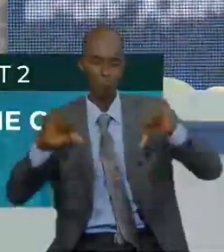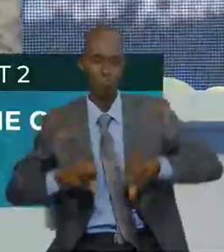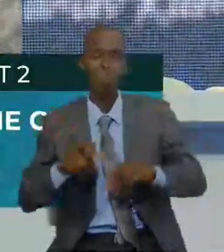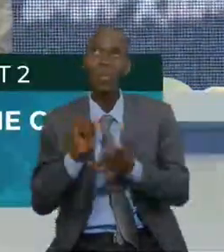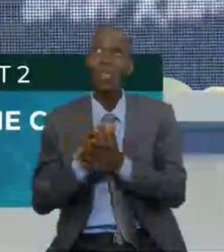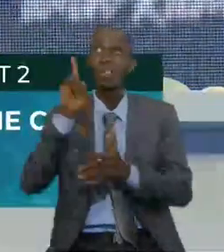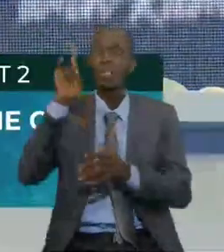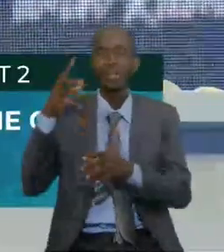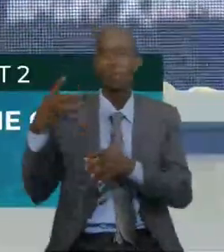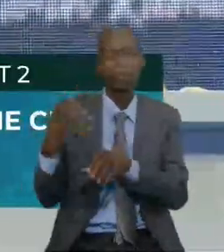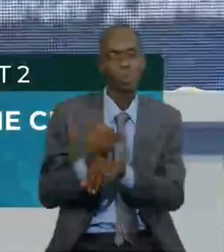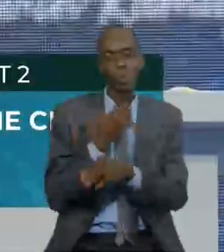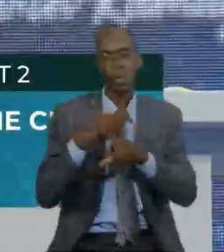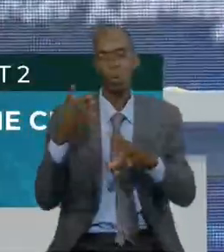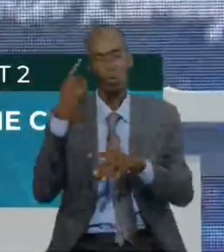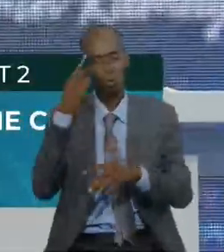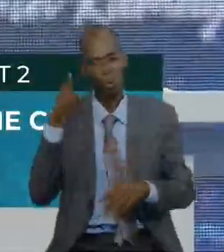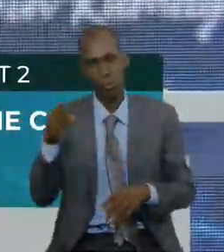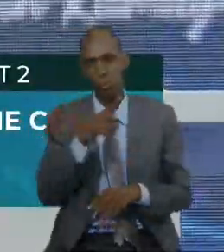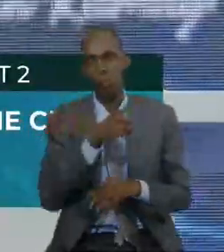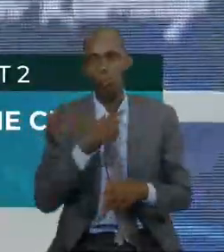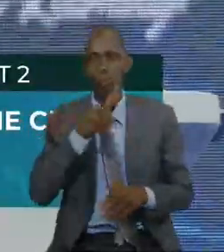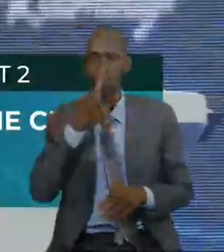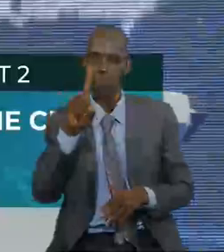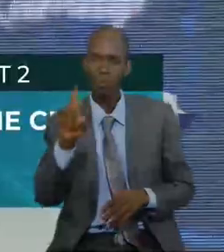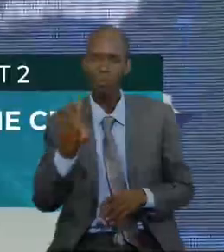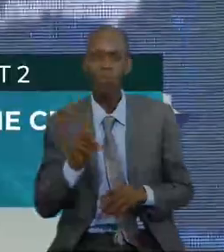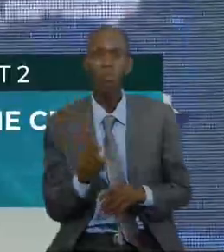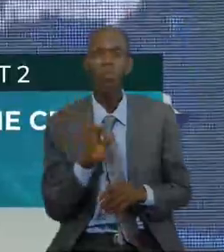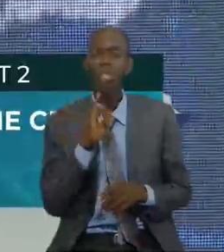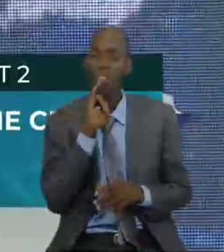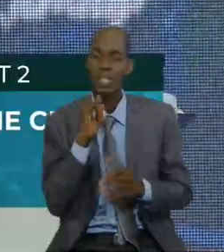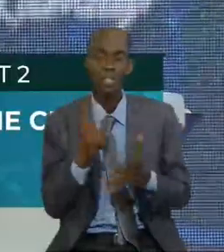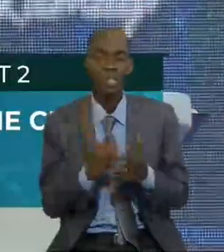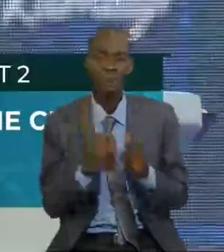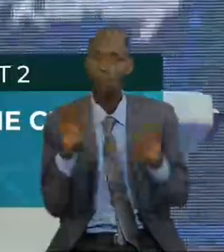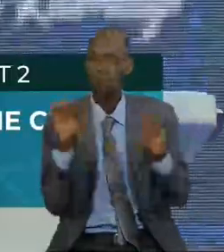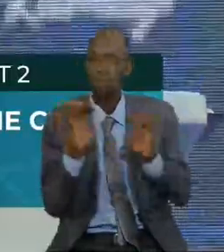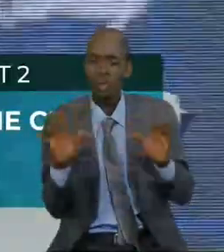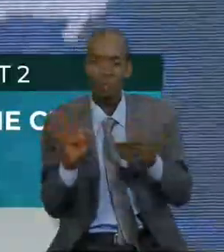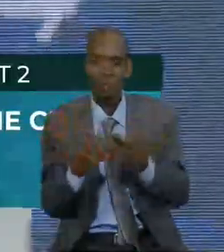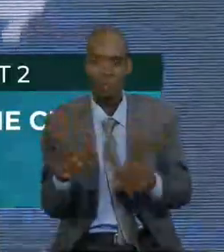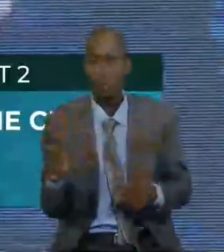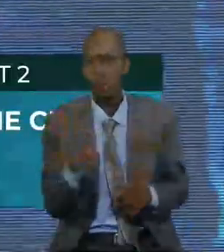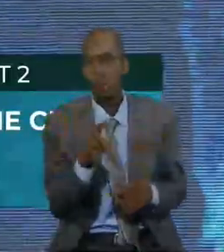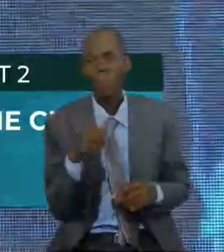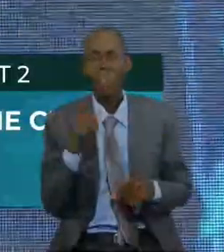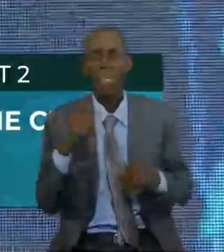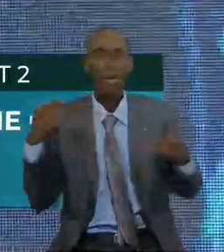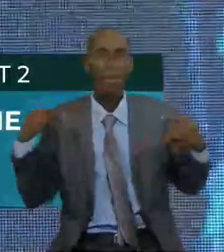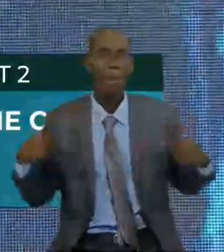douleur de la cause de la cause succondation que la portée est-ce que ce n'est rien pour vous